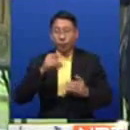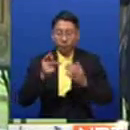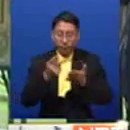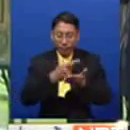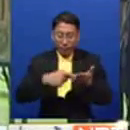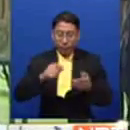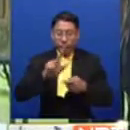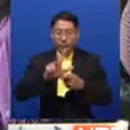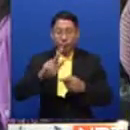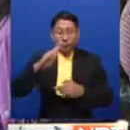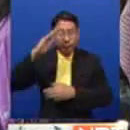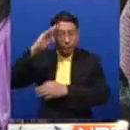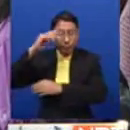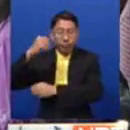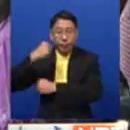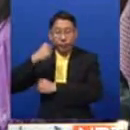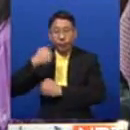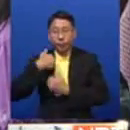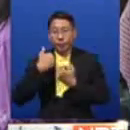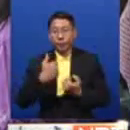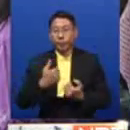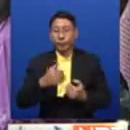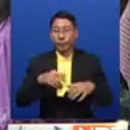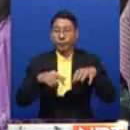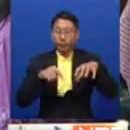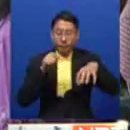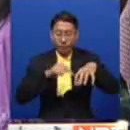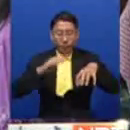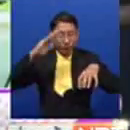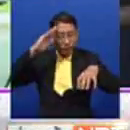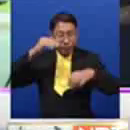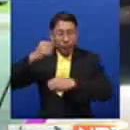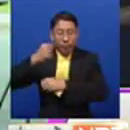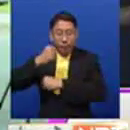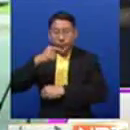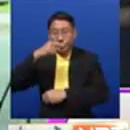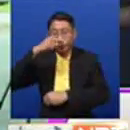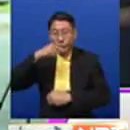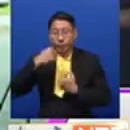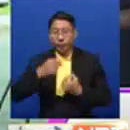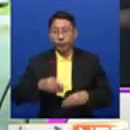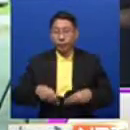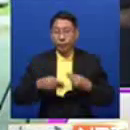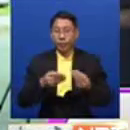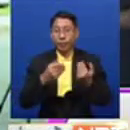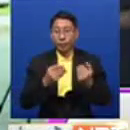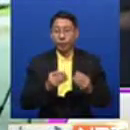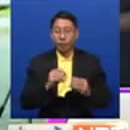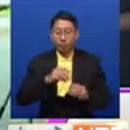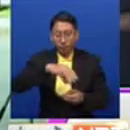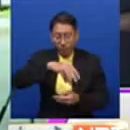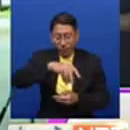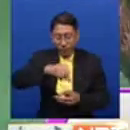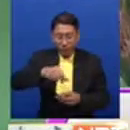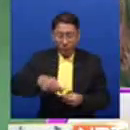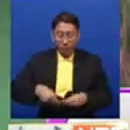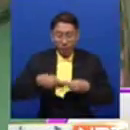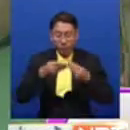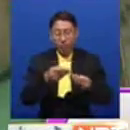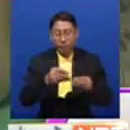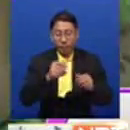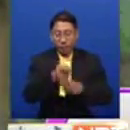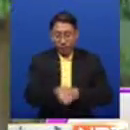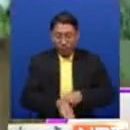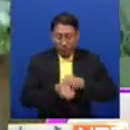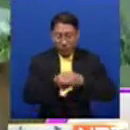ยบัญชาการทหารพัฒนากองบัญชาการกองทัพไทยจัดพิธีมอบกิ่งพันธุ์มะนาวแป้นให้กับกลุ่มเกษต